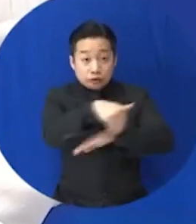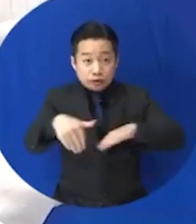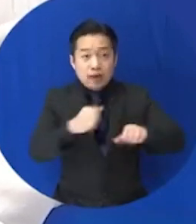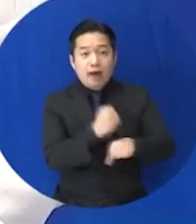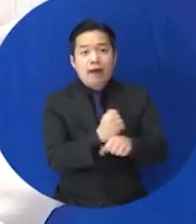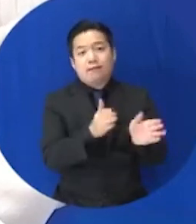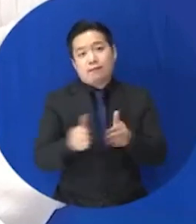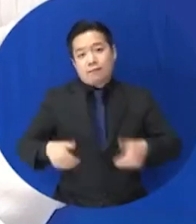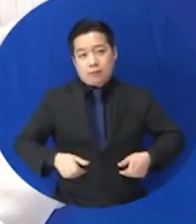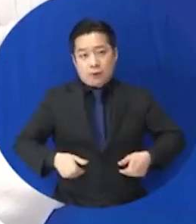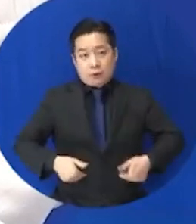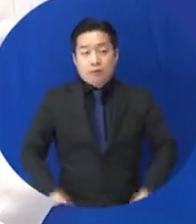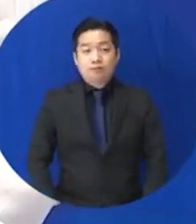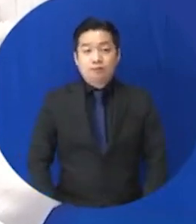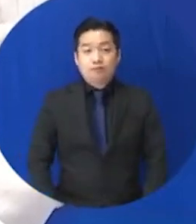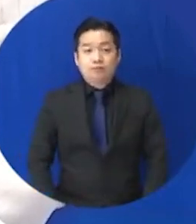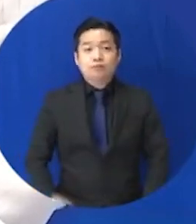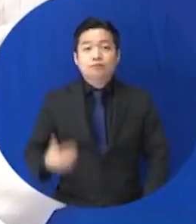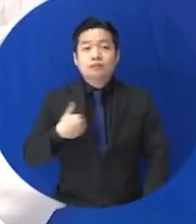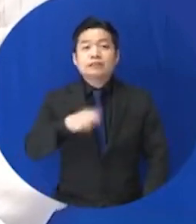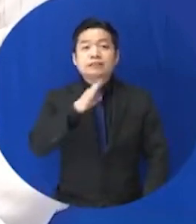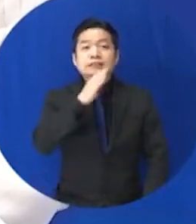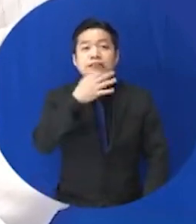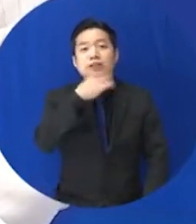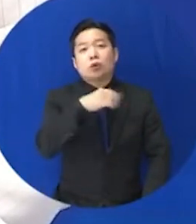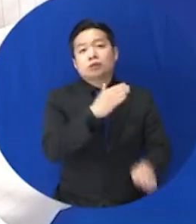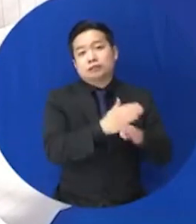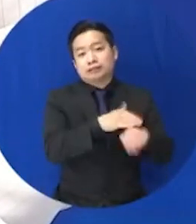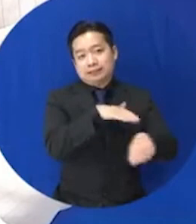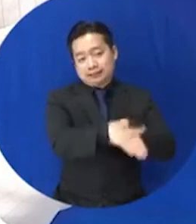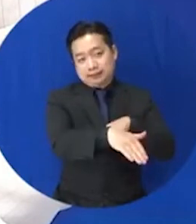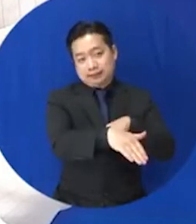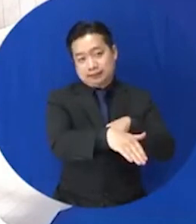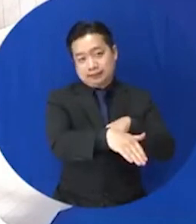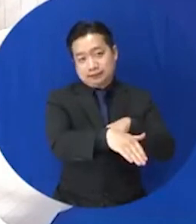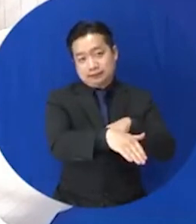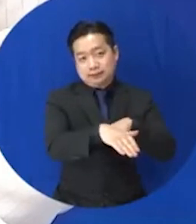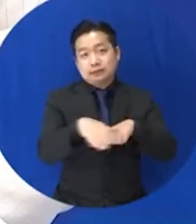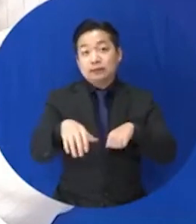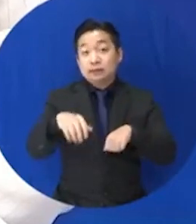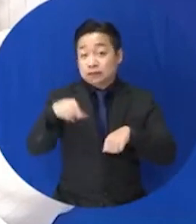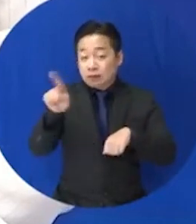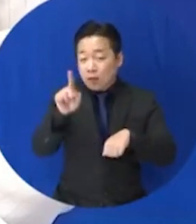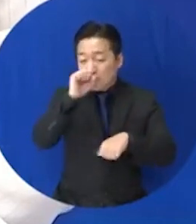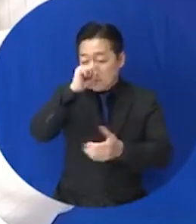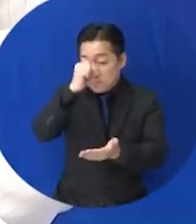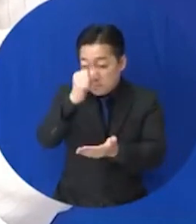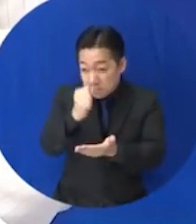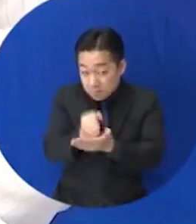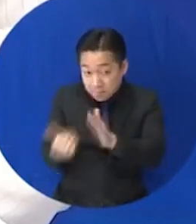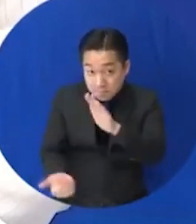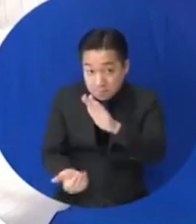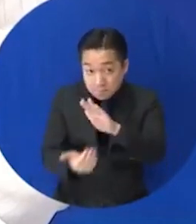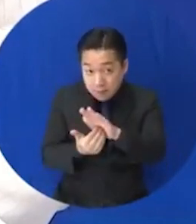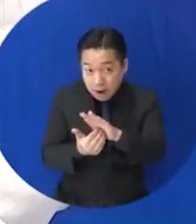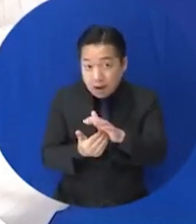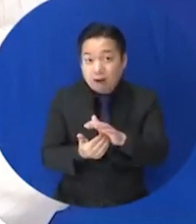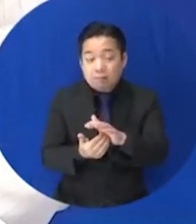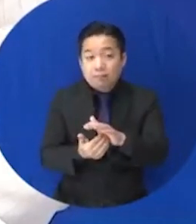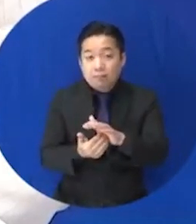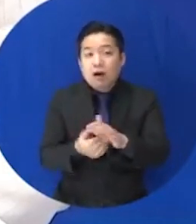취해야 되거든요. 네. 그래서 저는 실용주의자이기 때문에 아주 바람직한 최선의 형태를 추구하면서 못하는